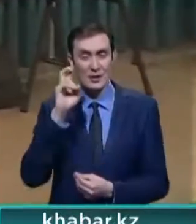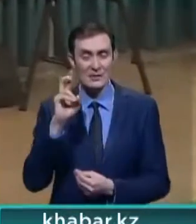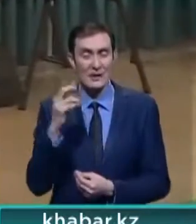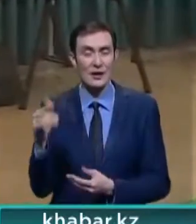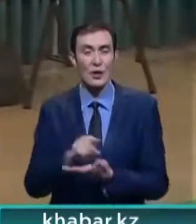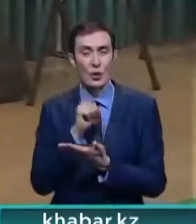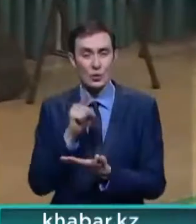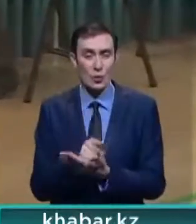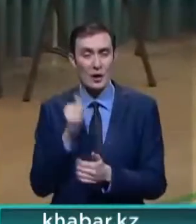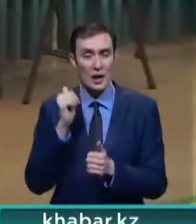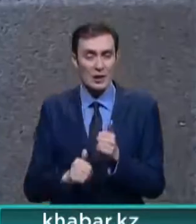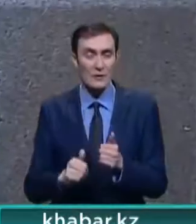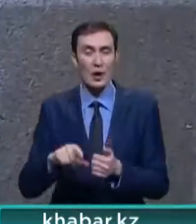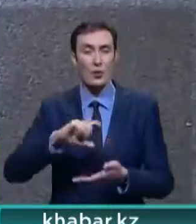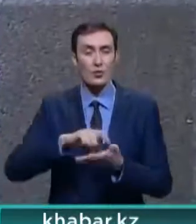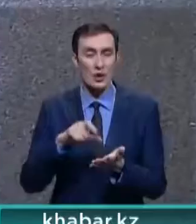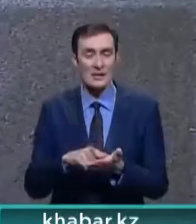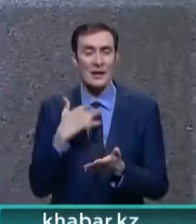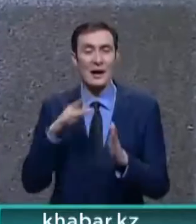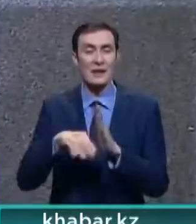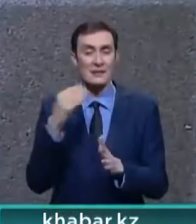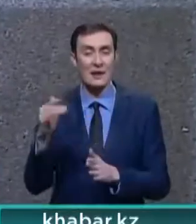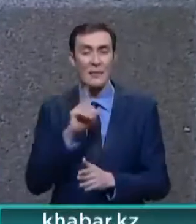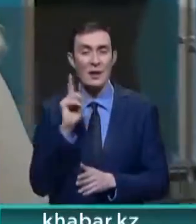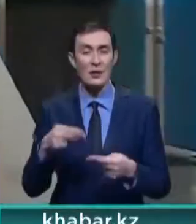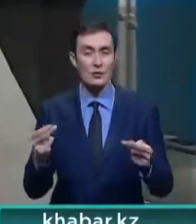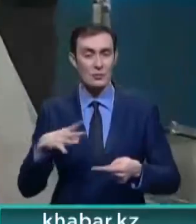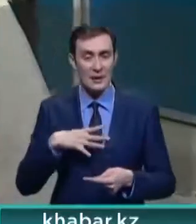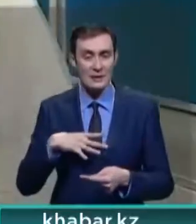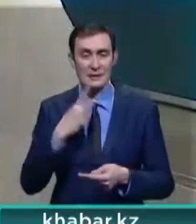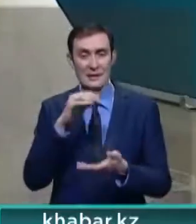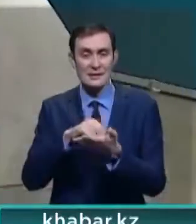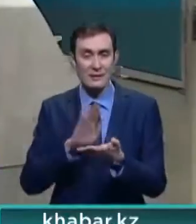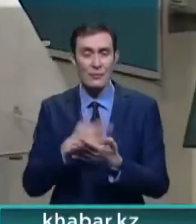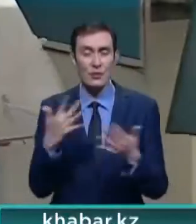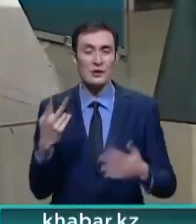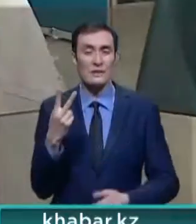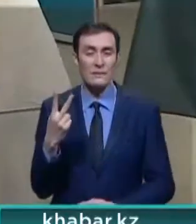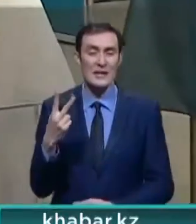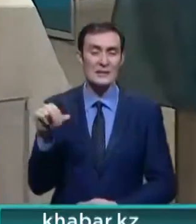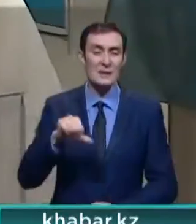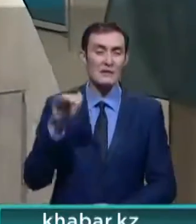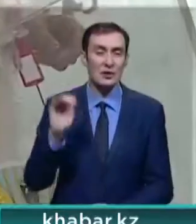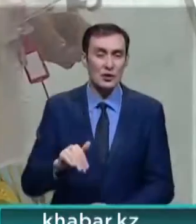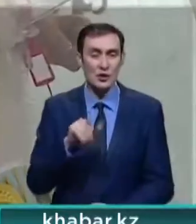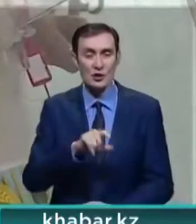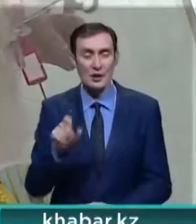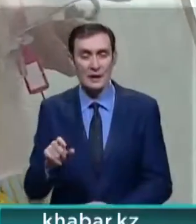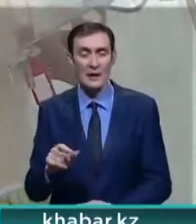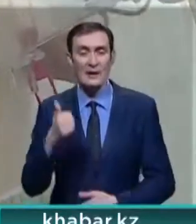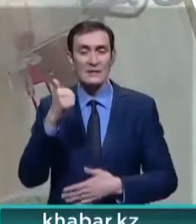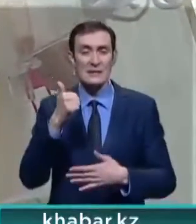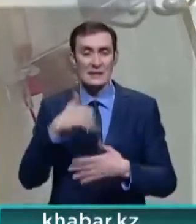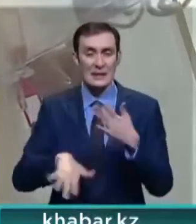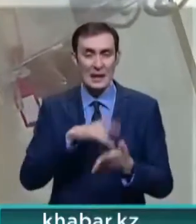день – гражданский долг каждого. На участке, где проголосовали молодожены, зарегистрировано более 2500 человек. Напомню,